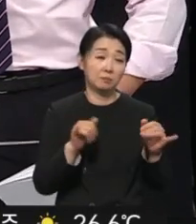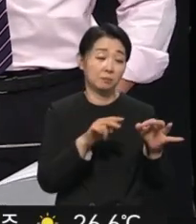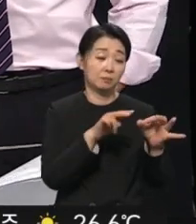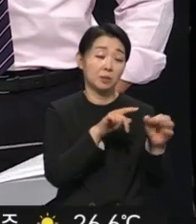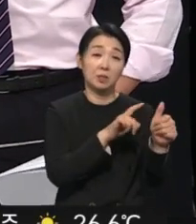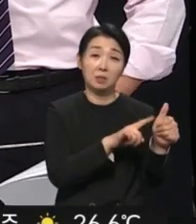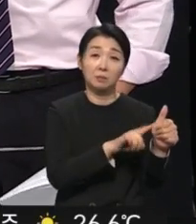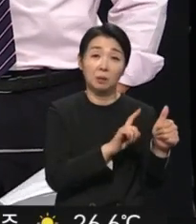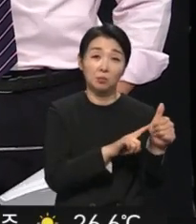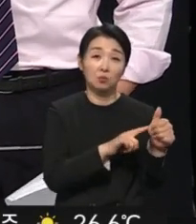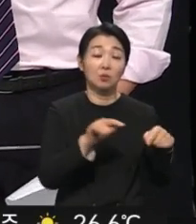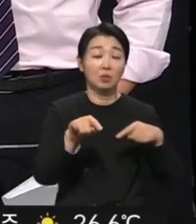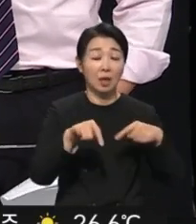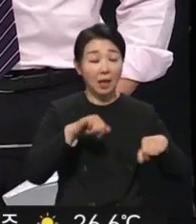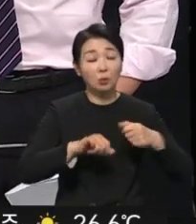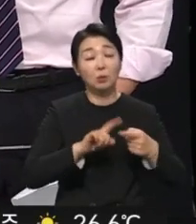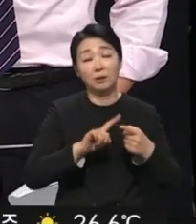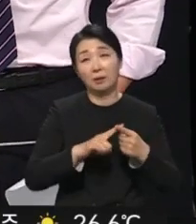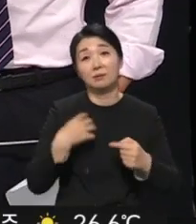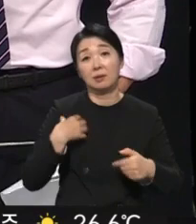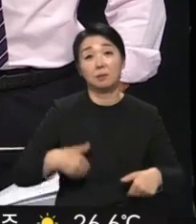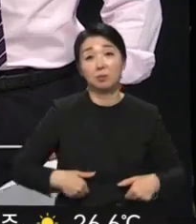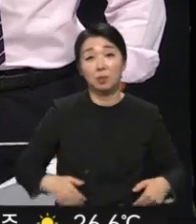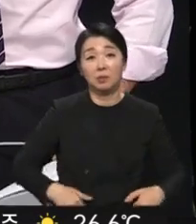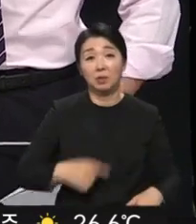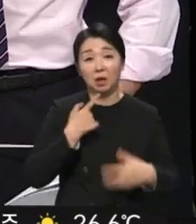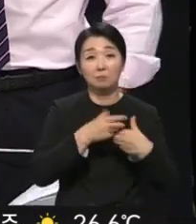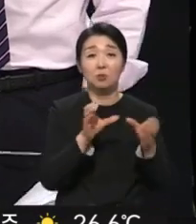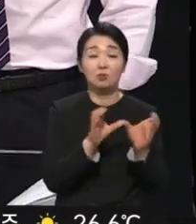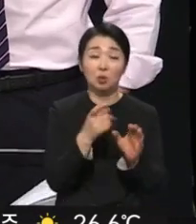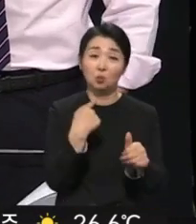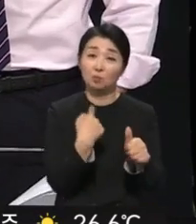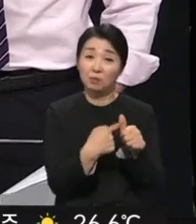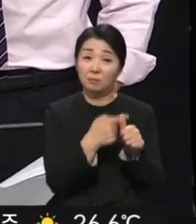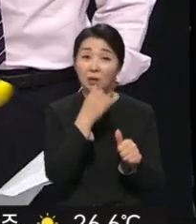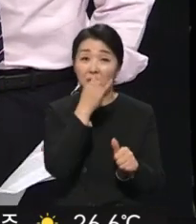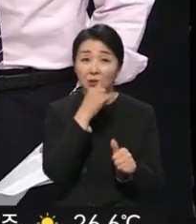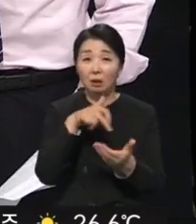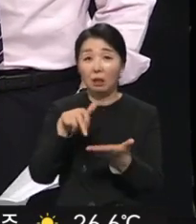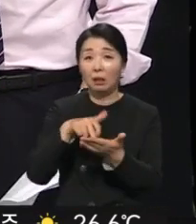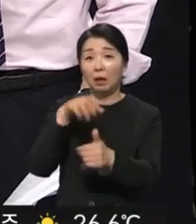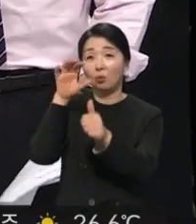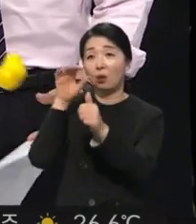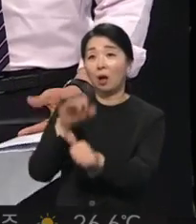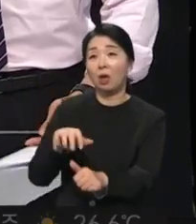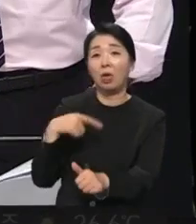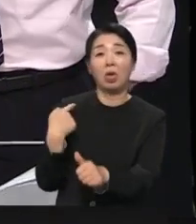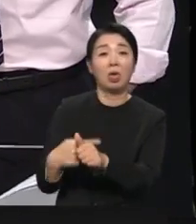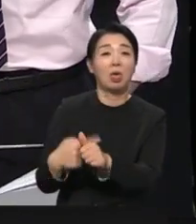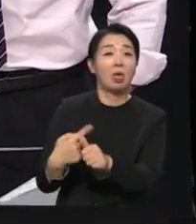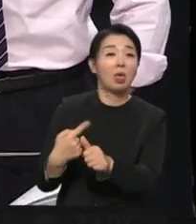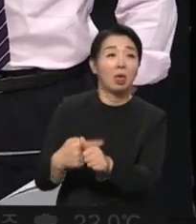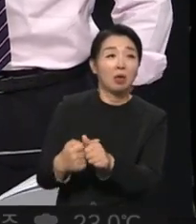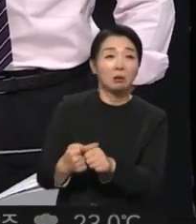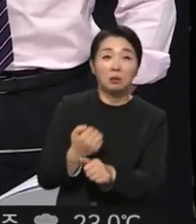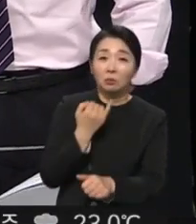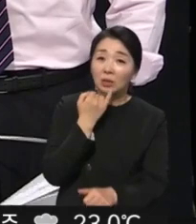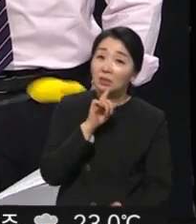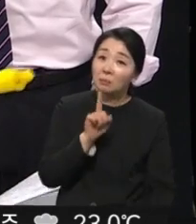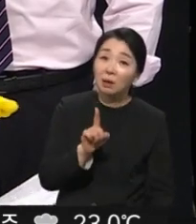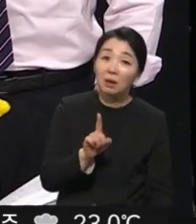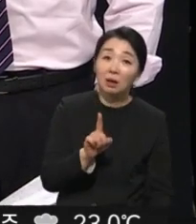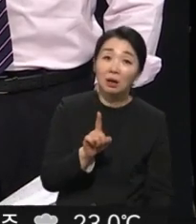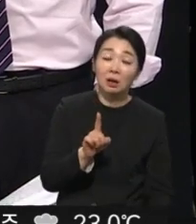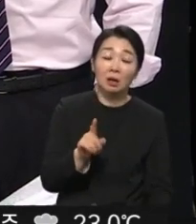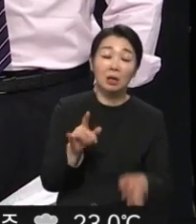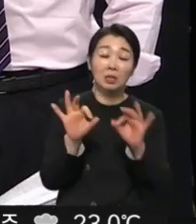한다는 뜻으로 말한 셈입니다. 민주당을 조금이라도 비판한다면 카톡 감옥에 갇혀 욕을 먹어도 싸다는 걸까요?